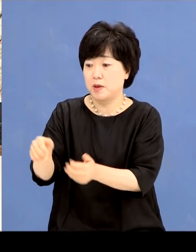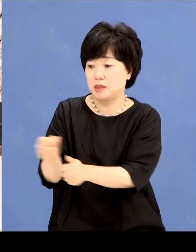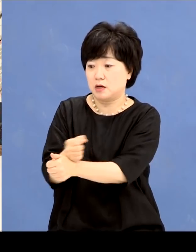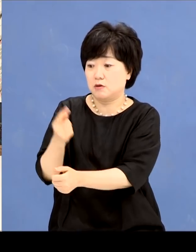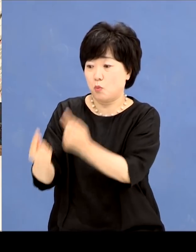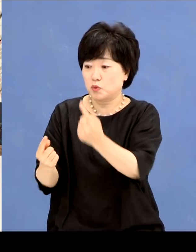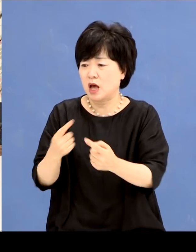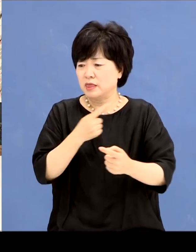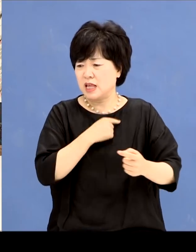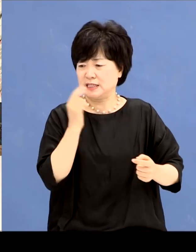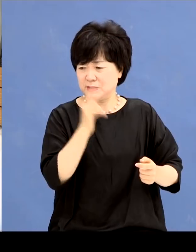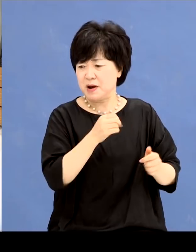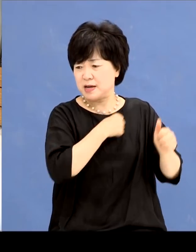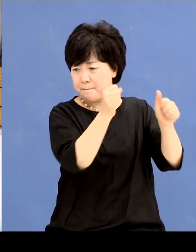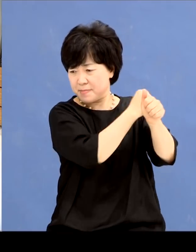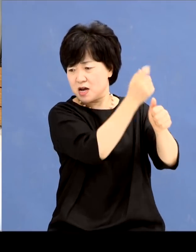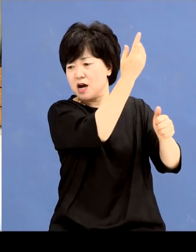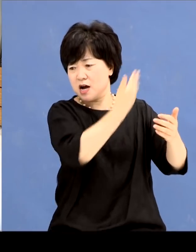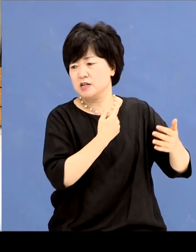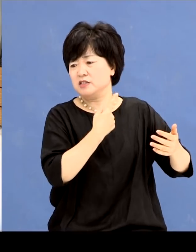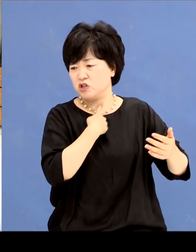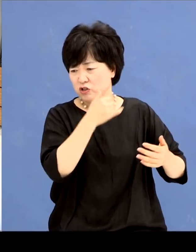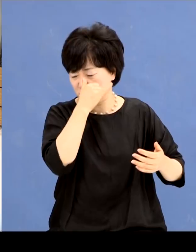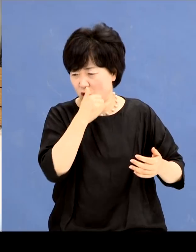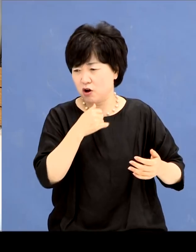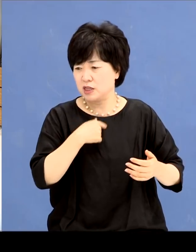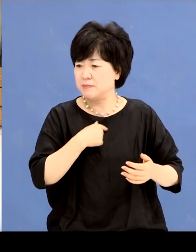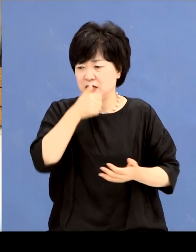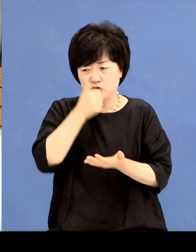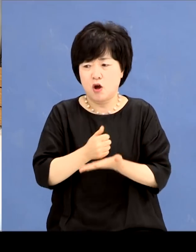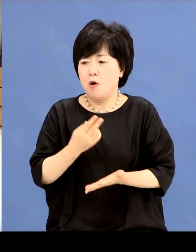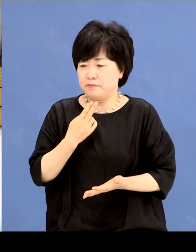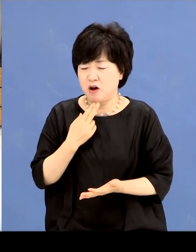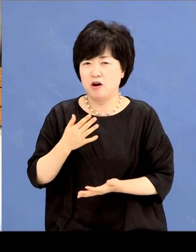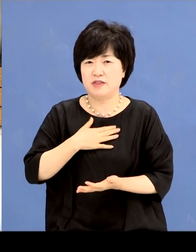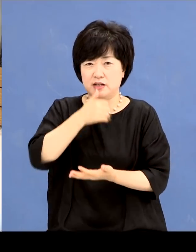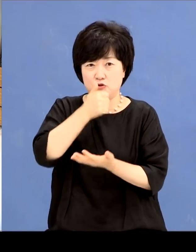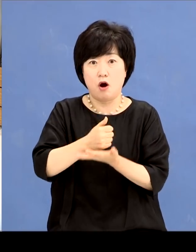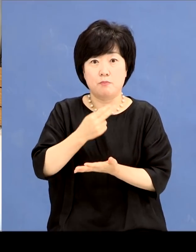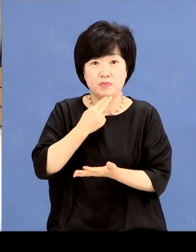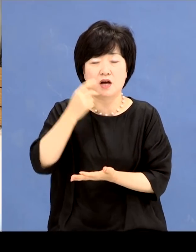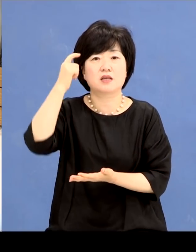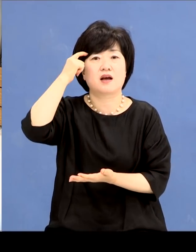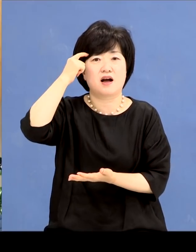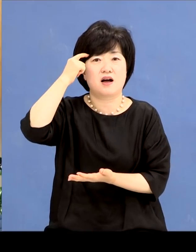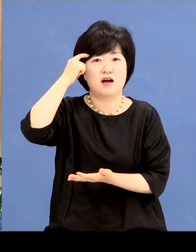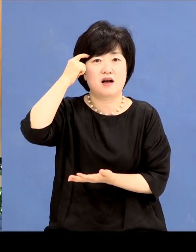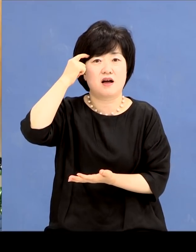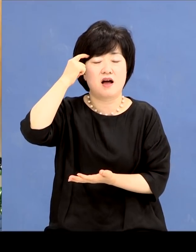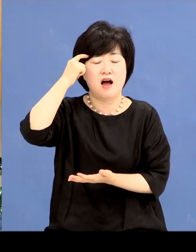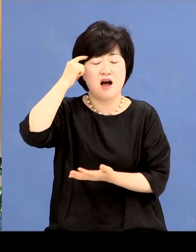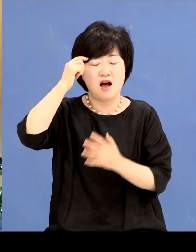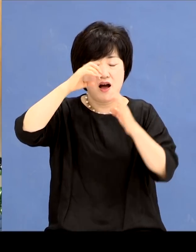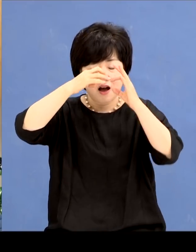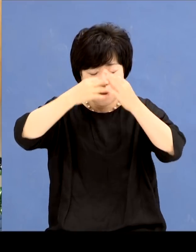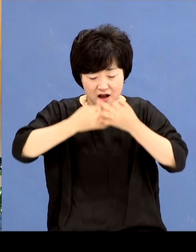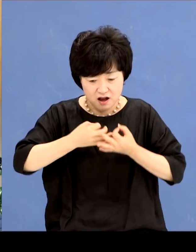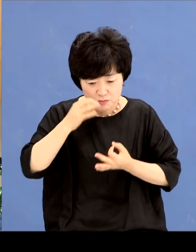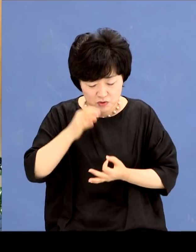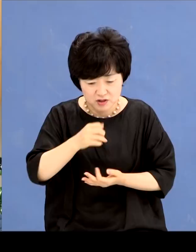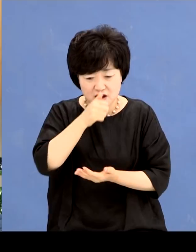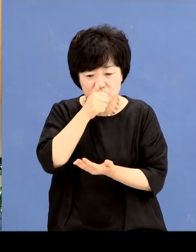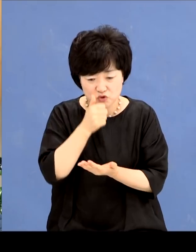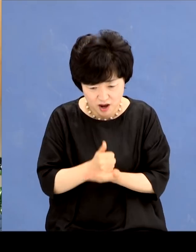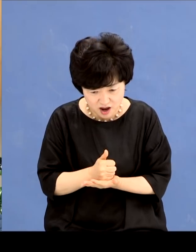항상 그렇게 생각했어요. 네, 저한테는 항상 그랬으니까. 내가 보고 자란 것이 그것이니까. 네. 그랬는데 그게 제 죄였던 거예요.